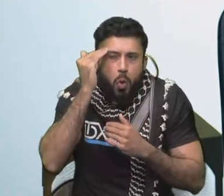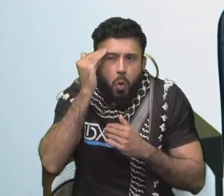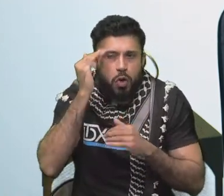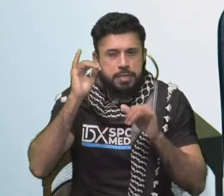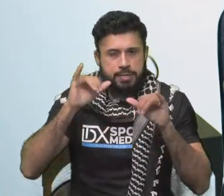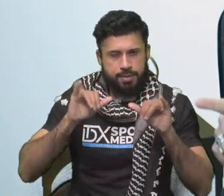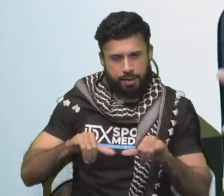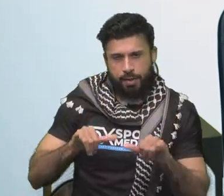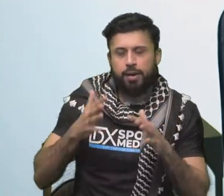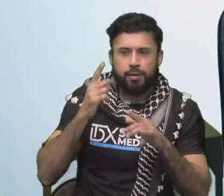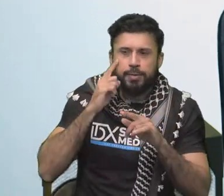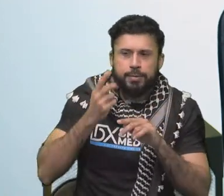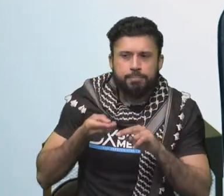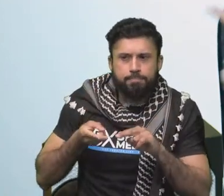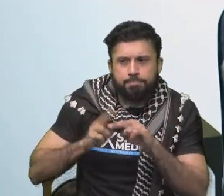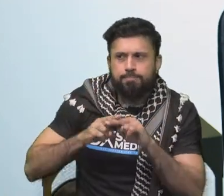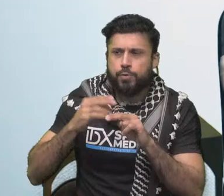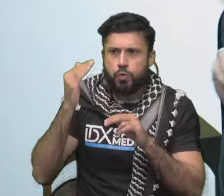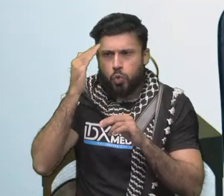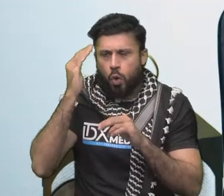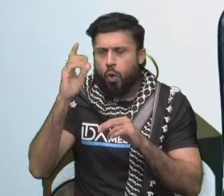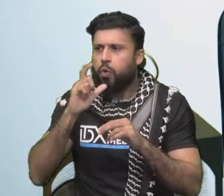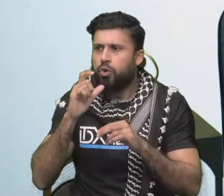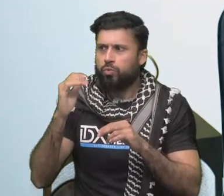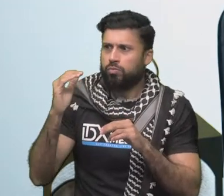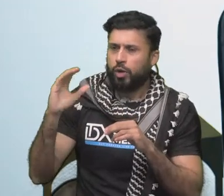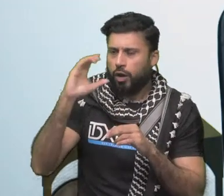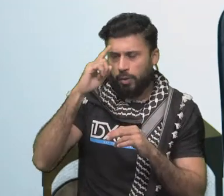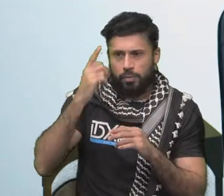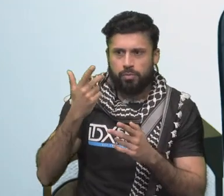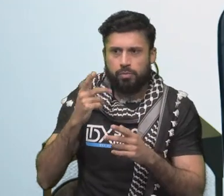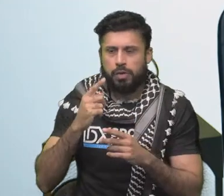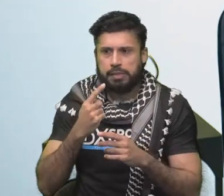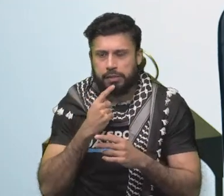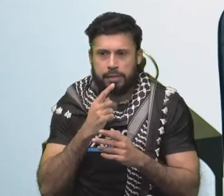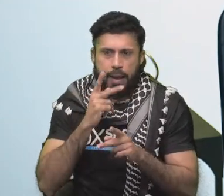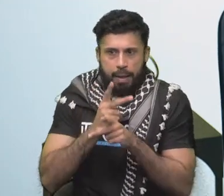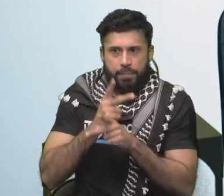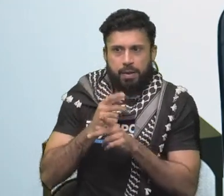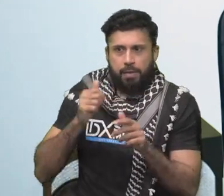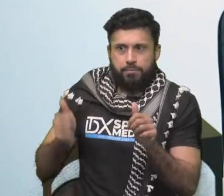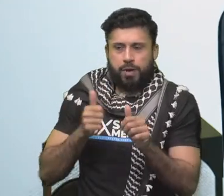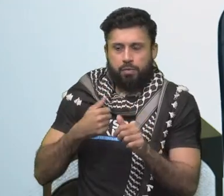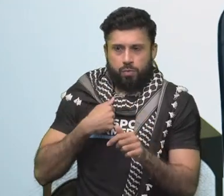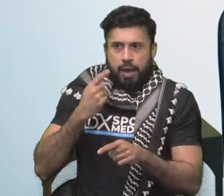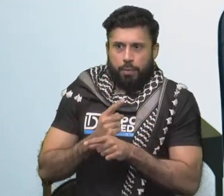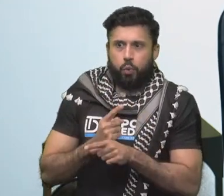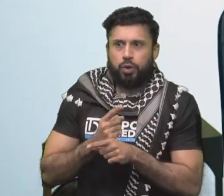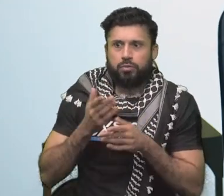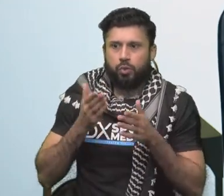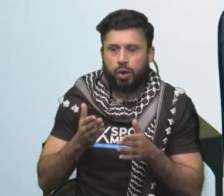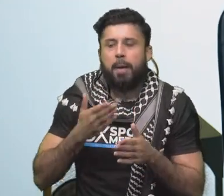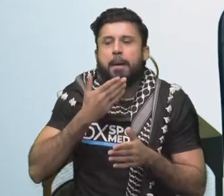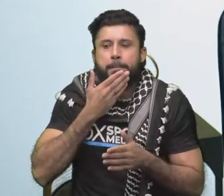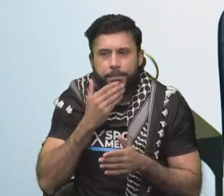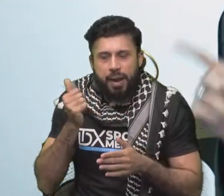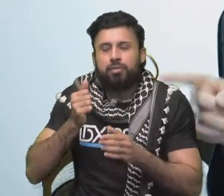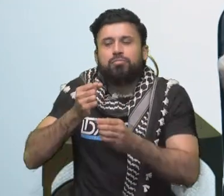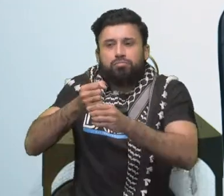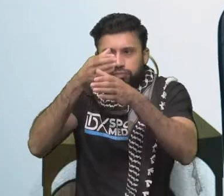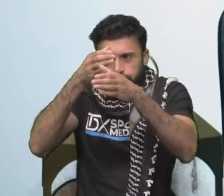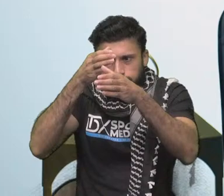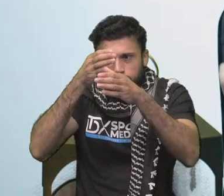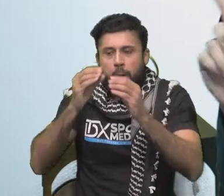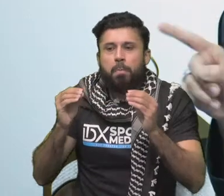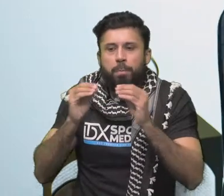So the best scholar is the one who doesn't make you despair in the mercy of Allah. Because لَا يُمُتَنَّ أَحَدُكُمْ إِلَّا وَهُوَ يُحْسِنَ اللَّهُ بِاللَّهِ. No one of you should